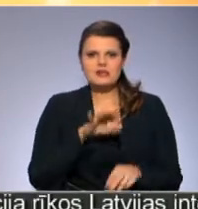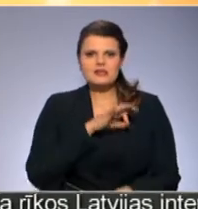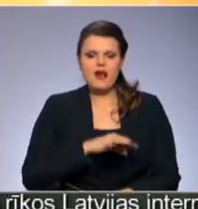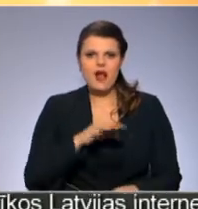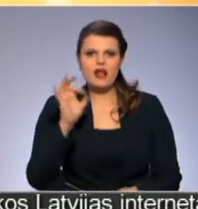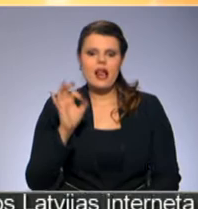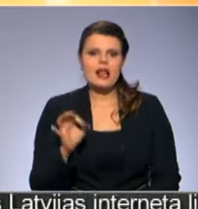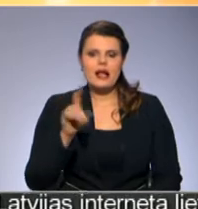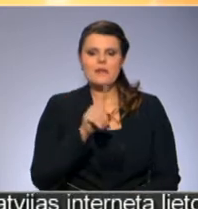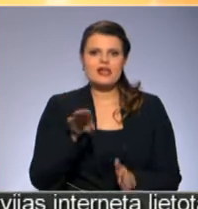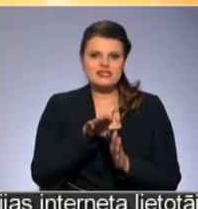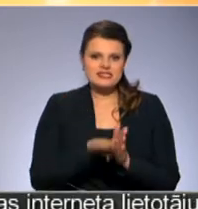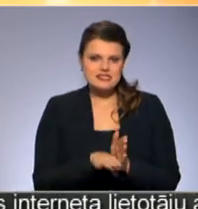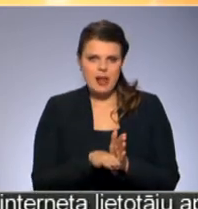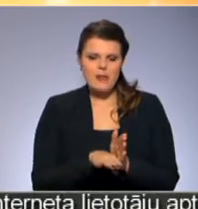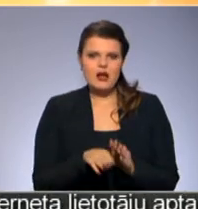likme ir zemākā